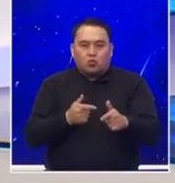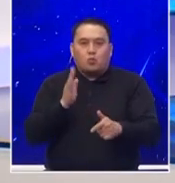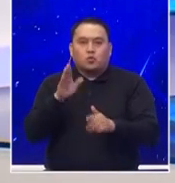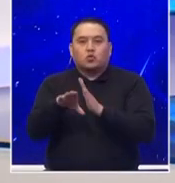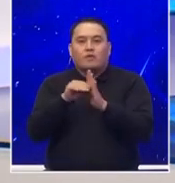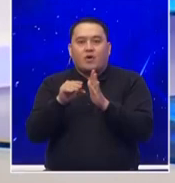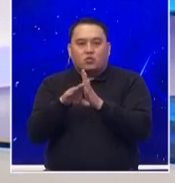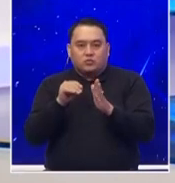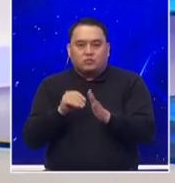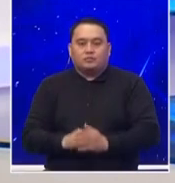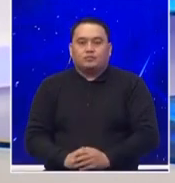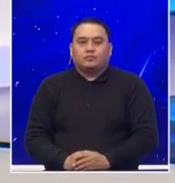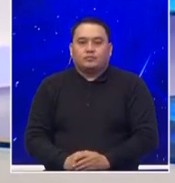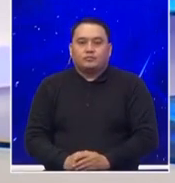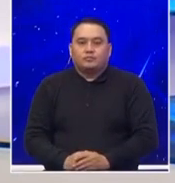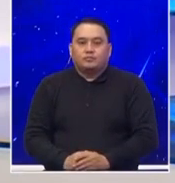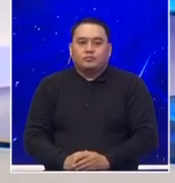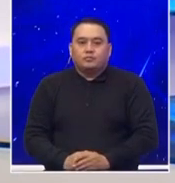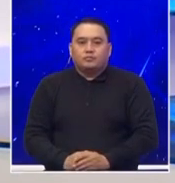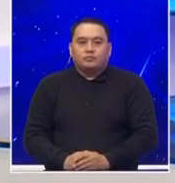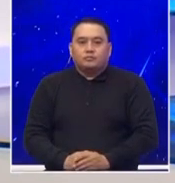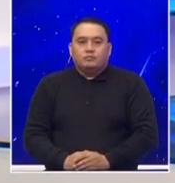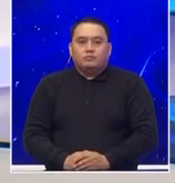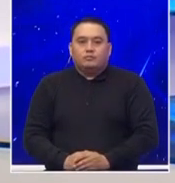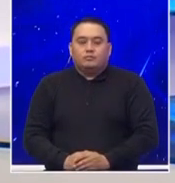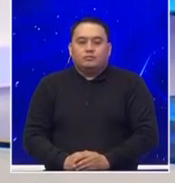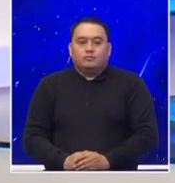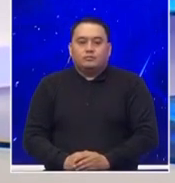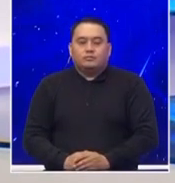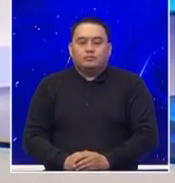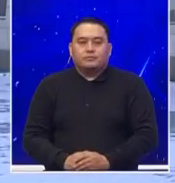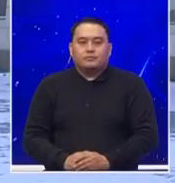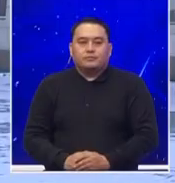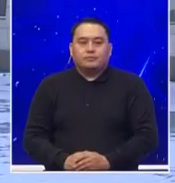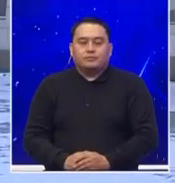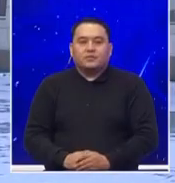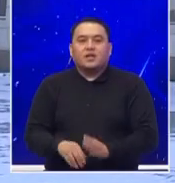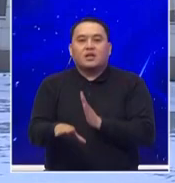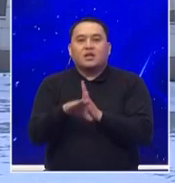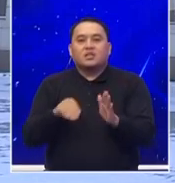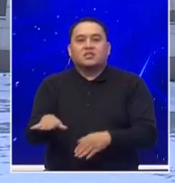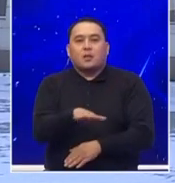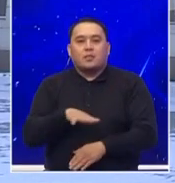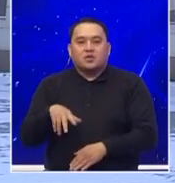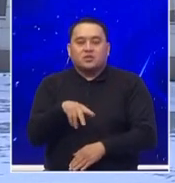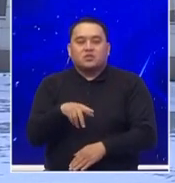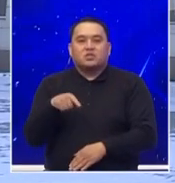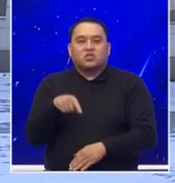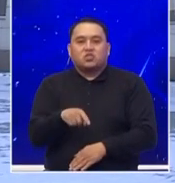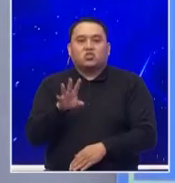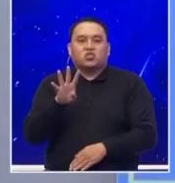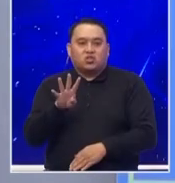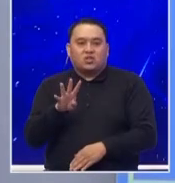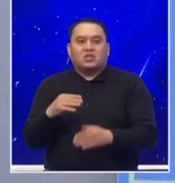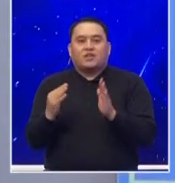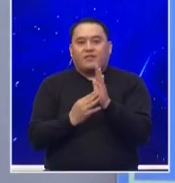предстоящему голосованию, узнаем из материалов сюжета. Избирательный участок номер 1004 расположен в